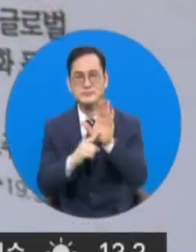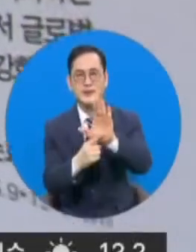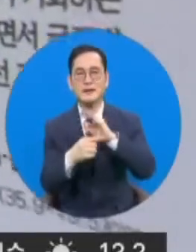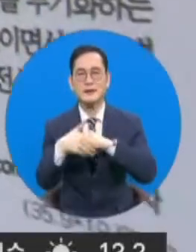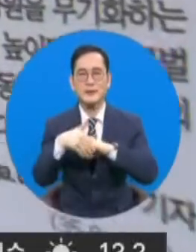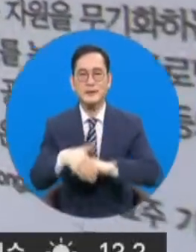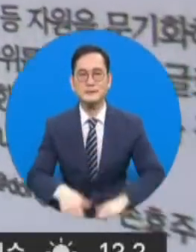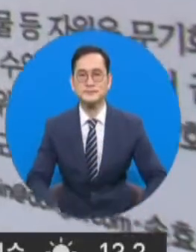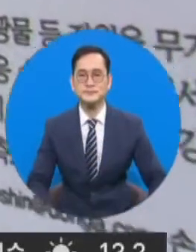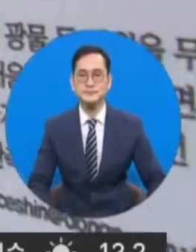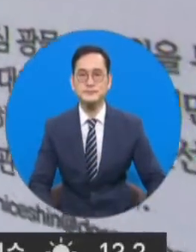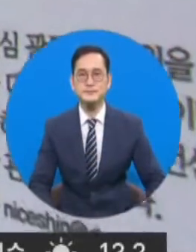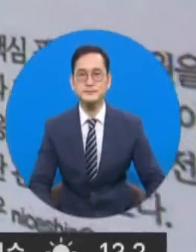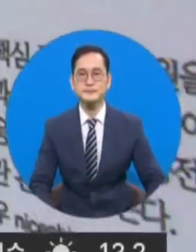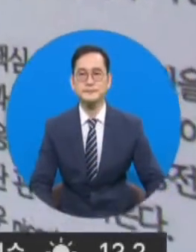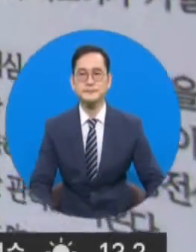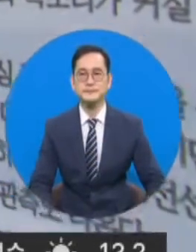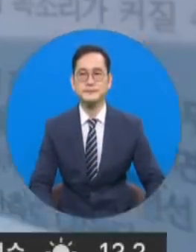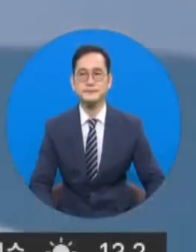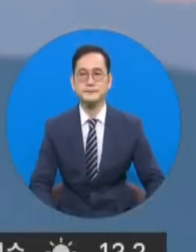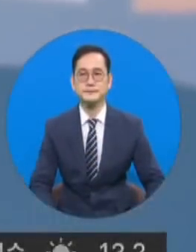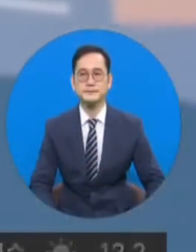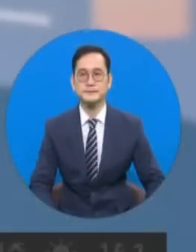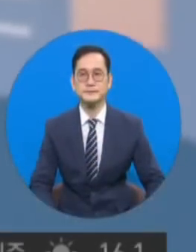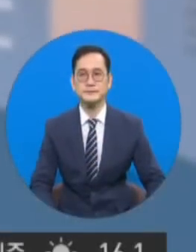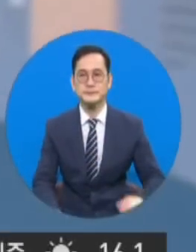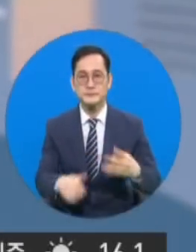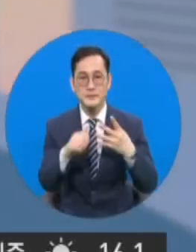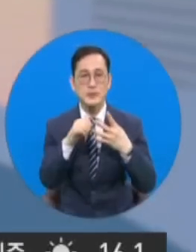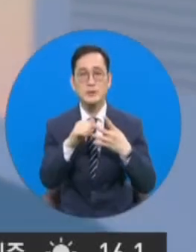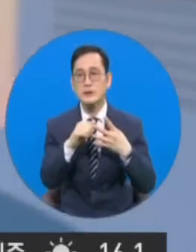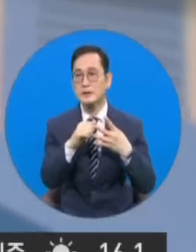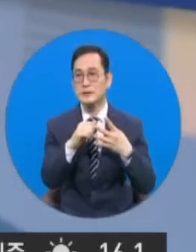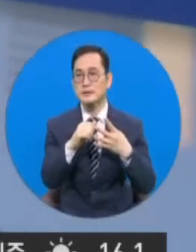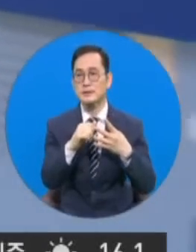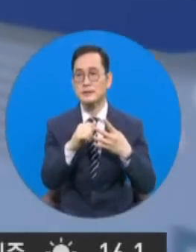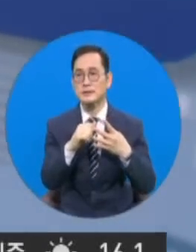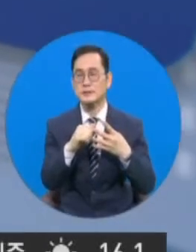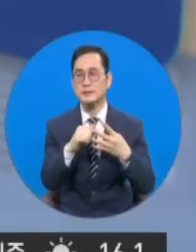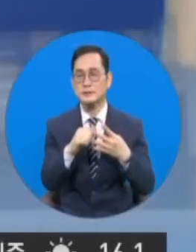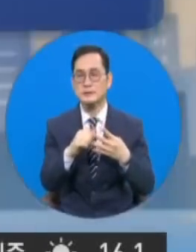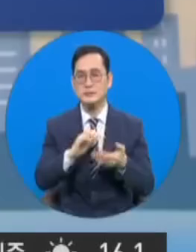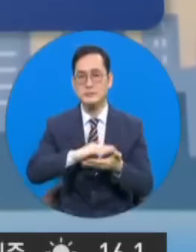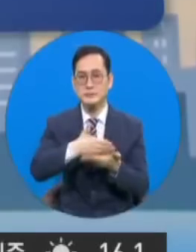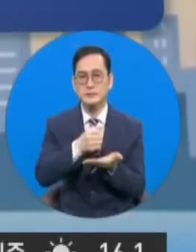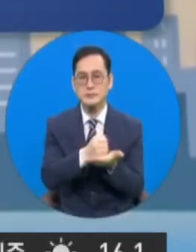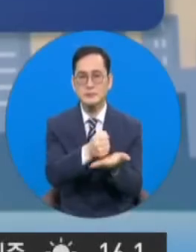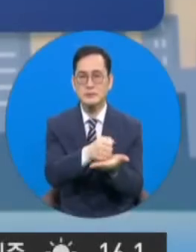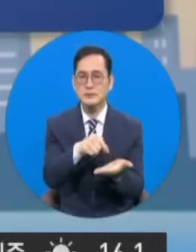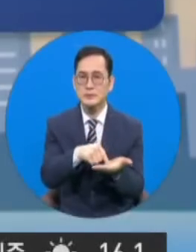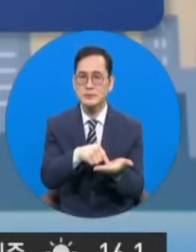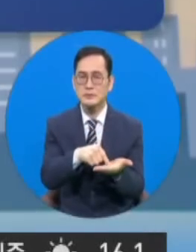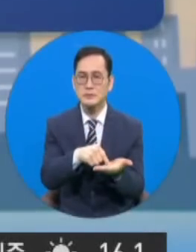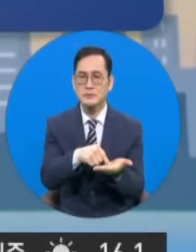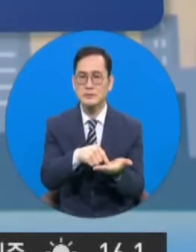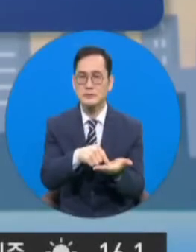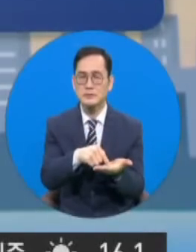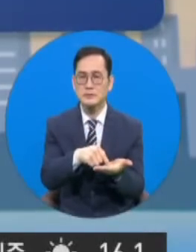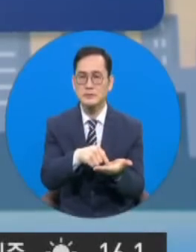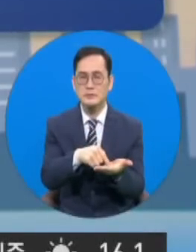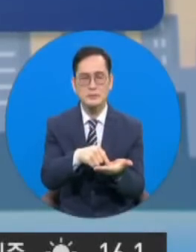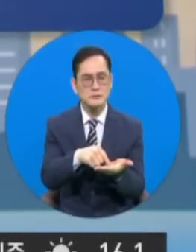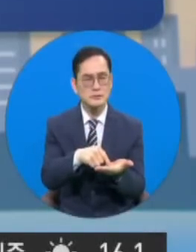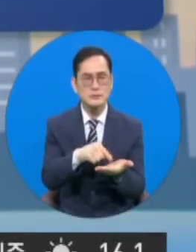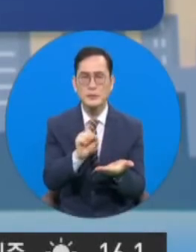이어서 다음 키워드입니다 두 번째 키워드 살펴보겠습니다 두 번째 키워드는 계좌 한겨레신문 6면인데요